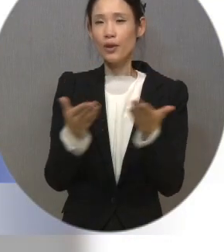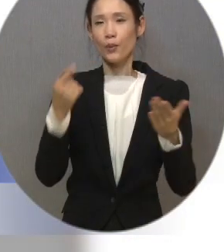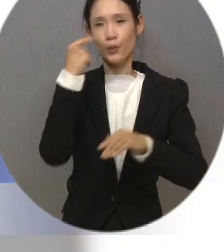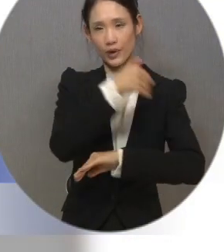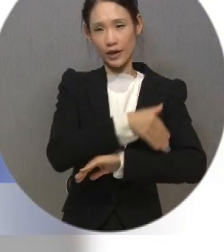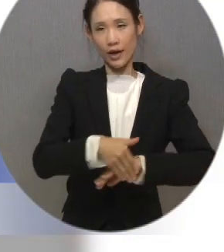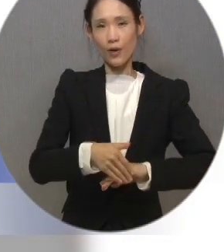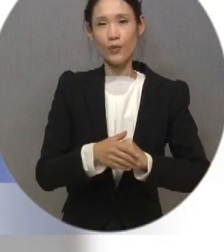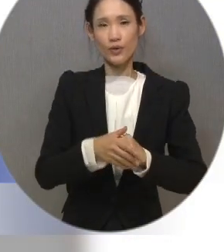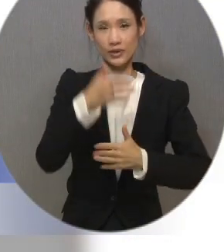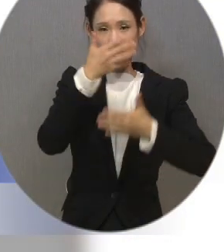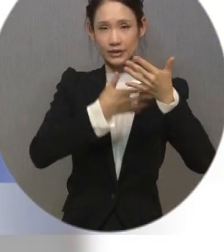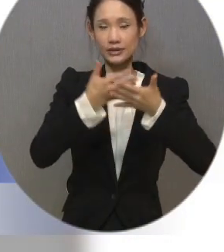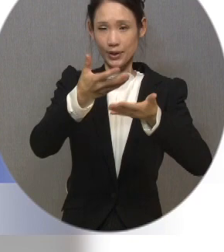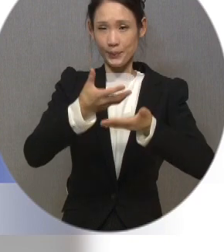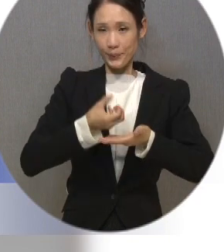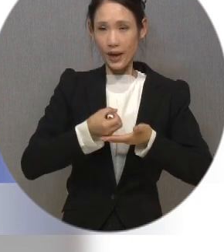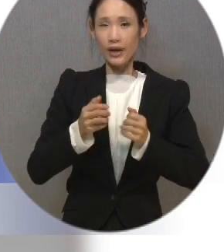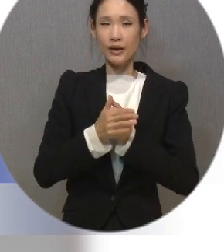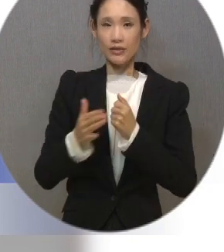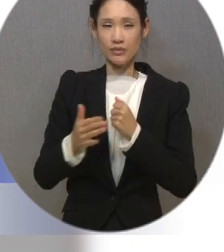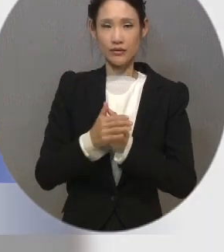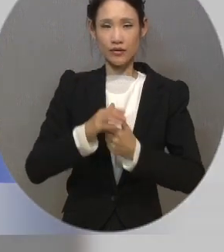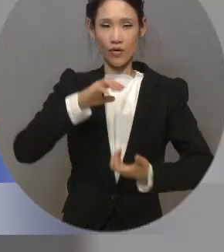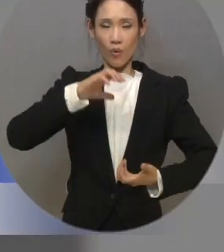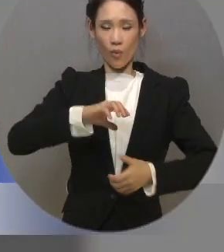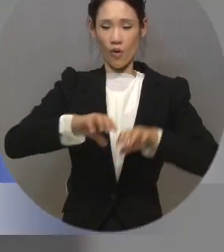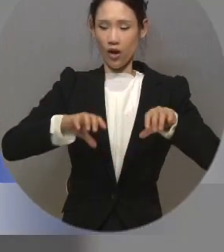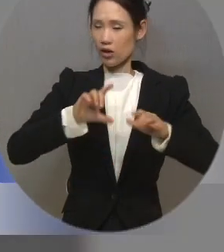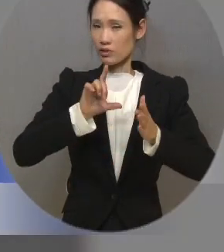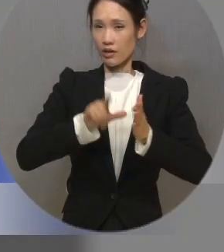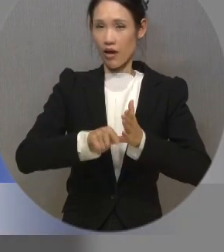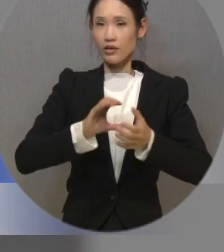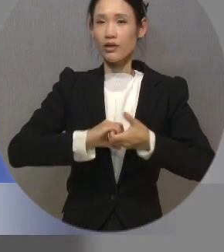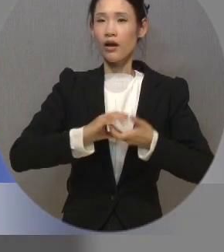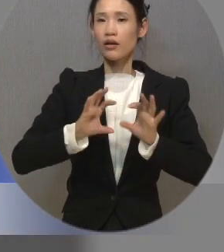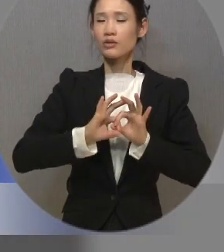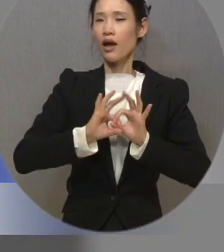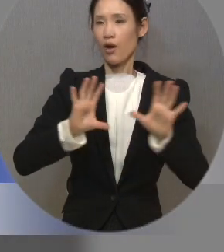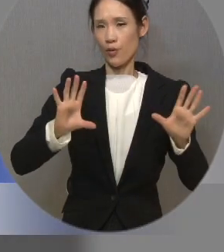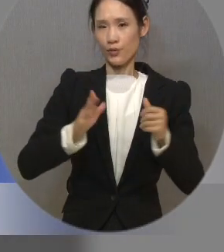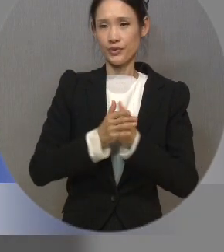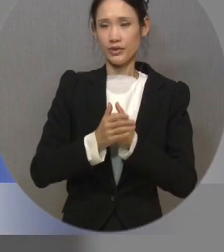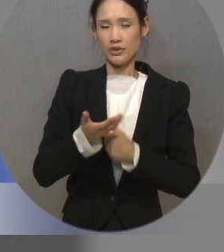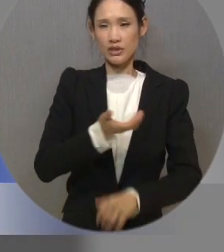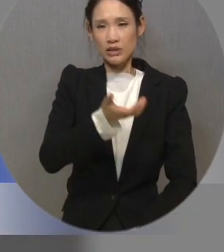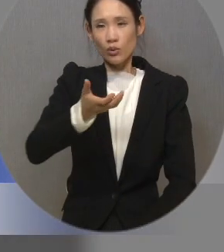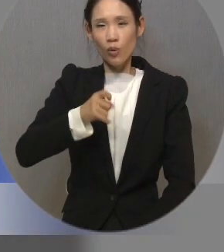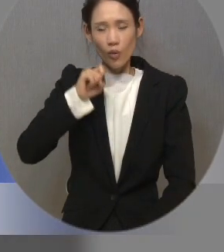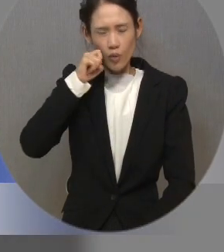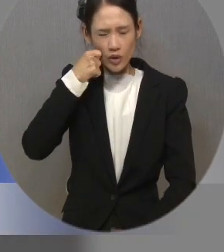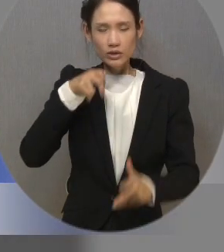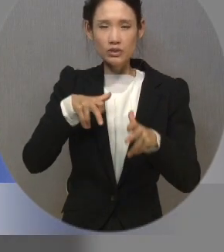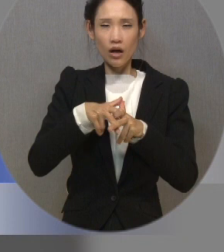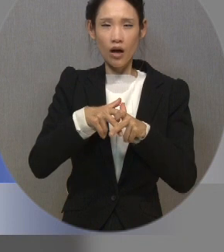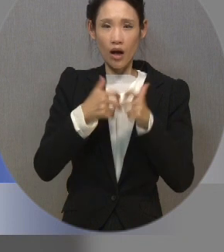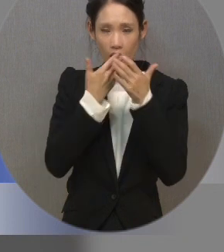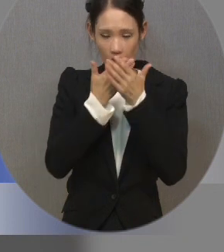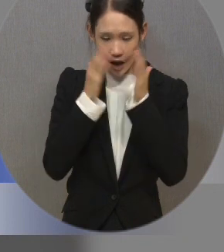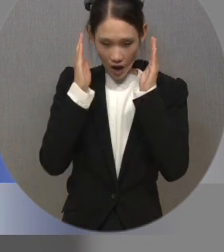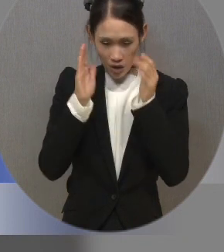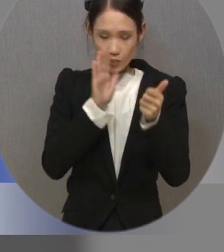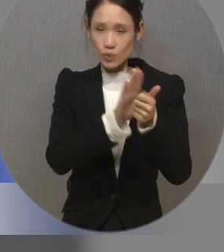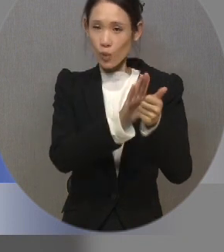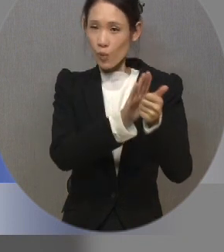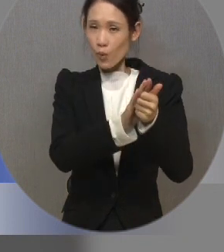기증받은 스크린은 공간에 제약을 받지 않음으로써 이동이 어려운 장애아동의 학업과 자기 개발에 도움을 줄 것으로